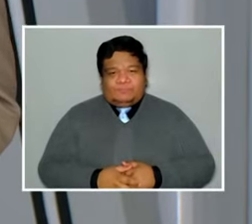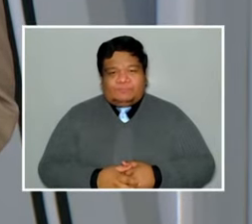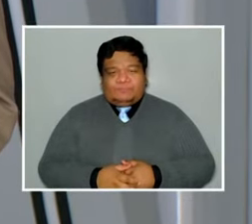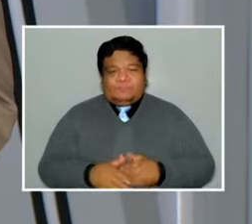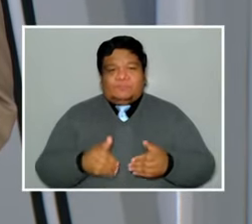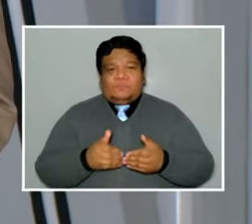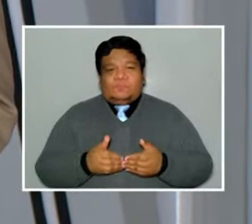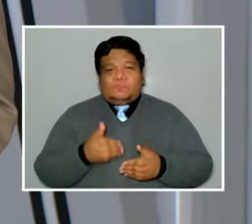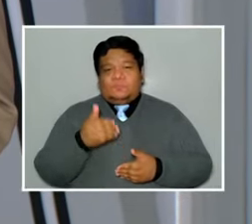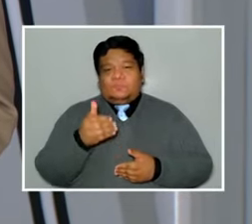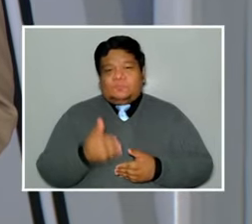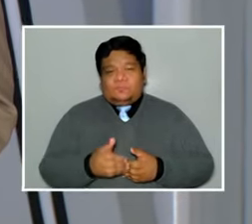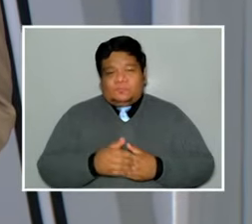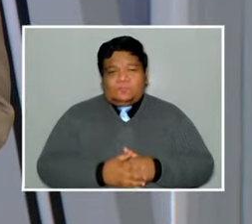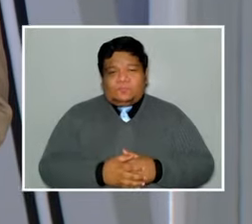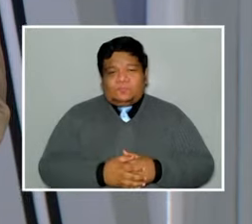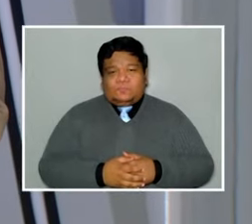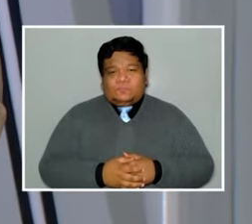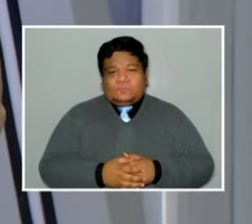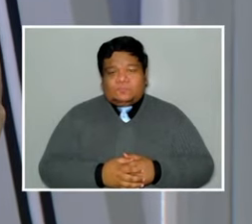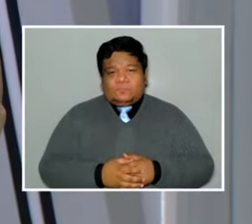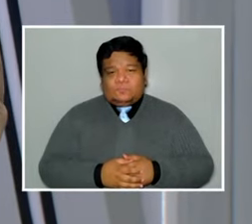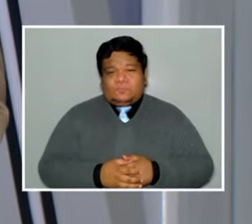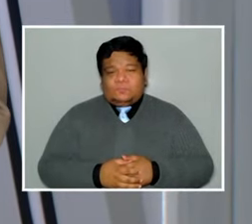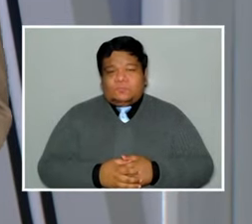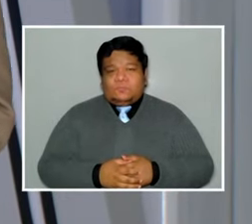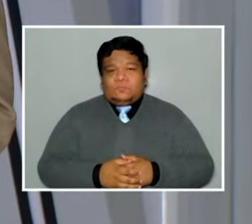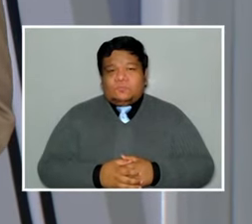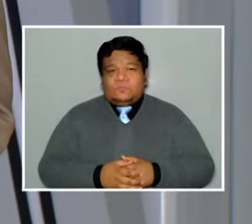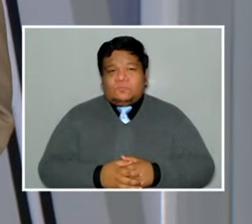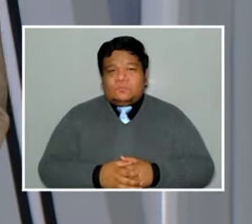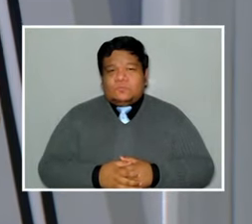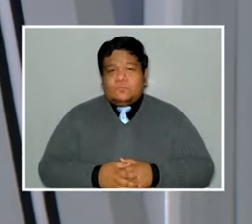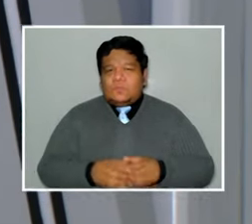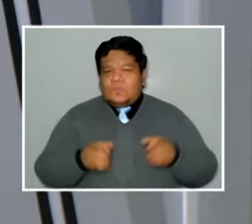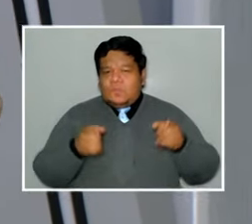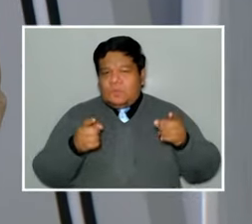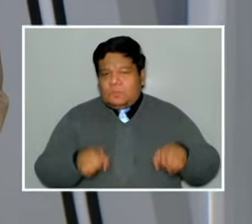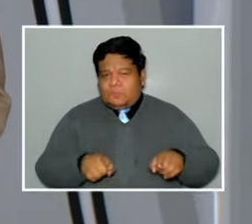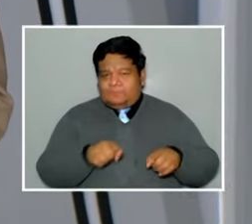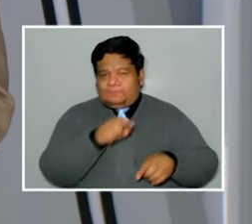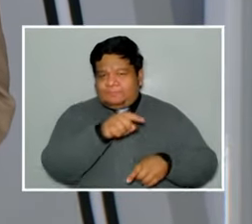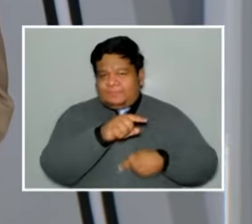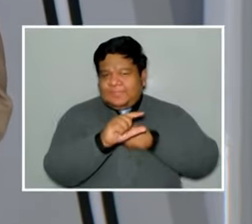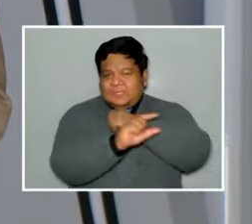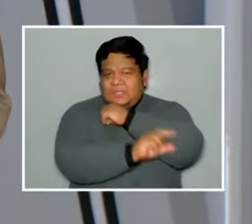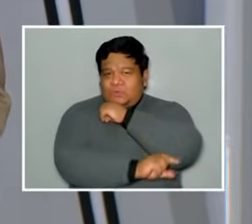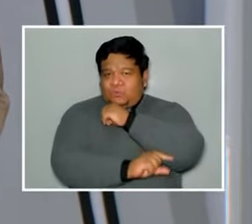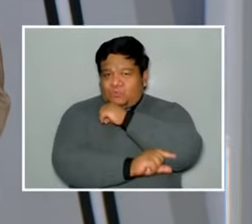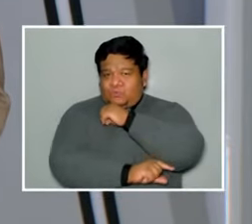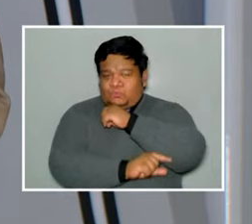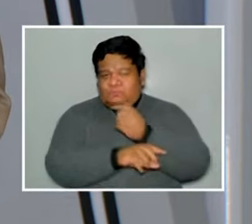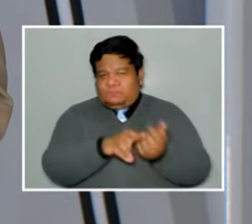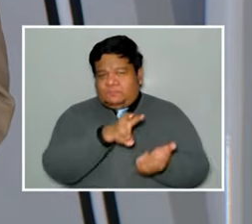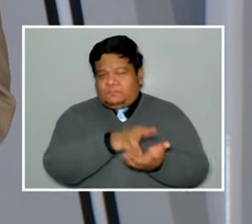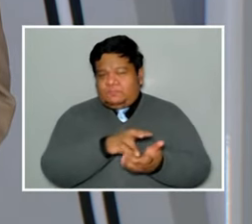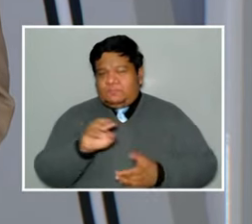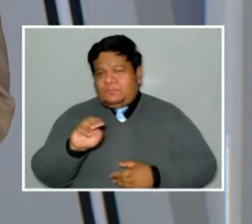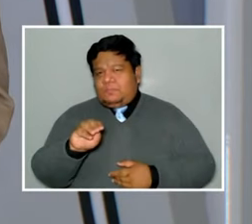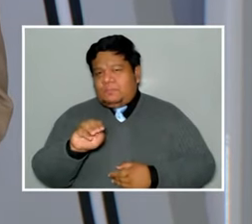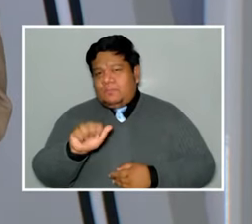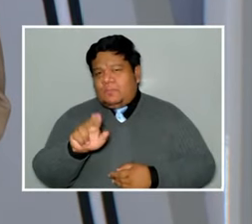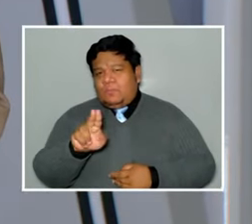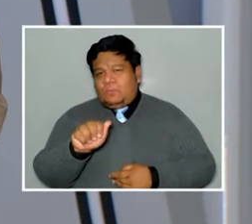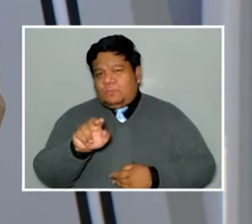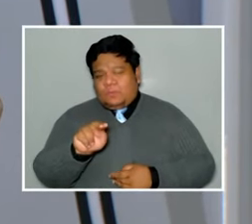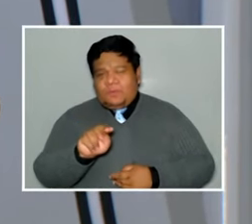Natagpuan ang isang naaagnas na bangkay sa Mauban, Quezon. Matapos may mag-chat sa pamilya ng biktima na naglayas